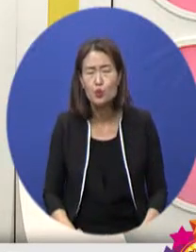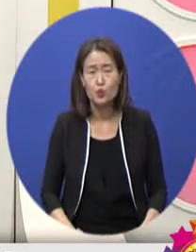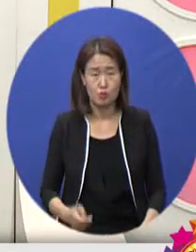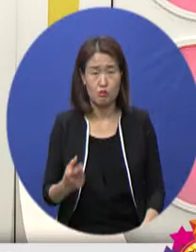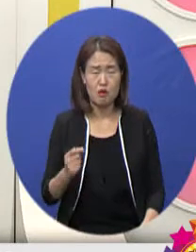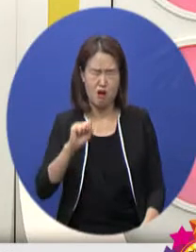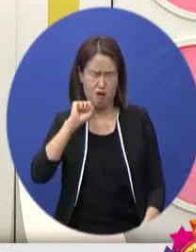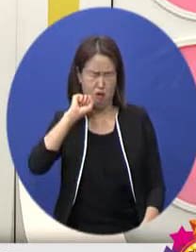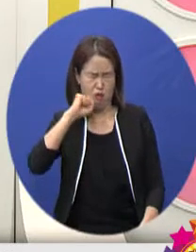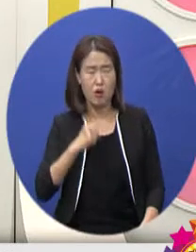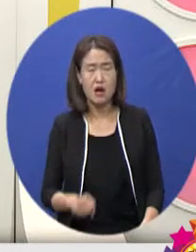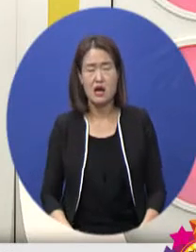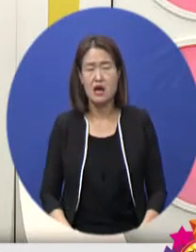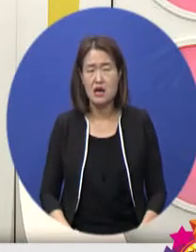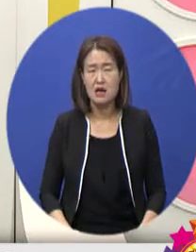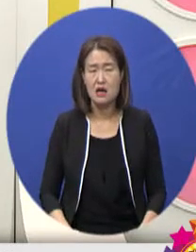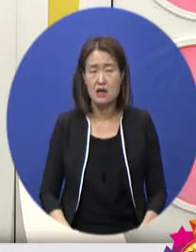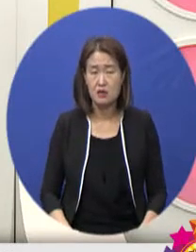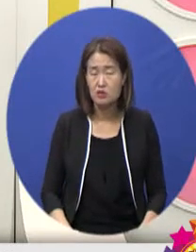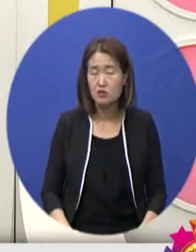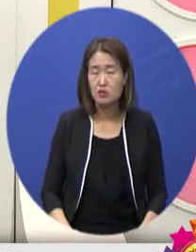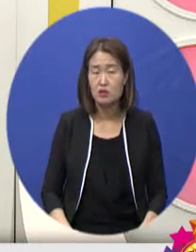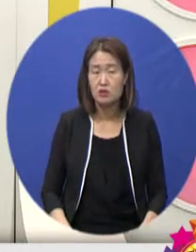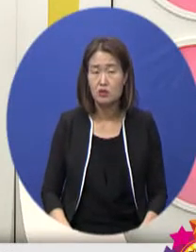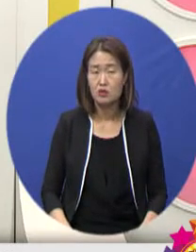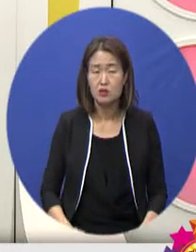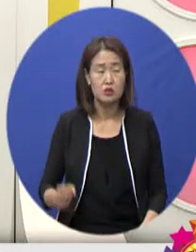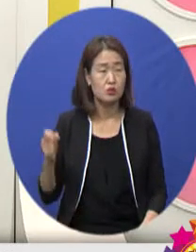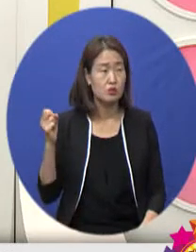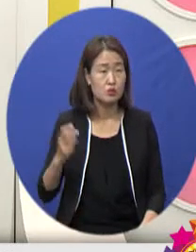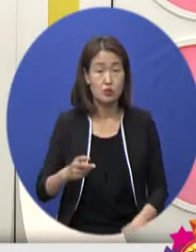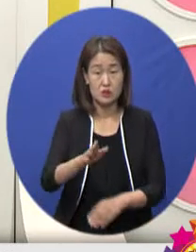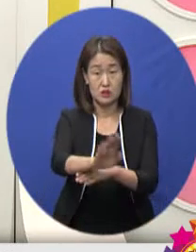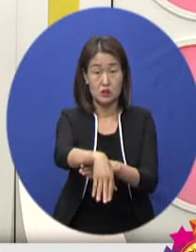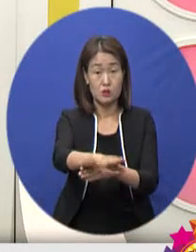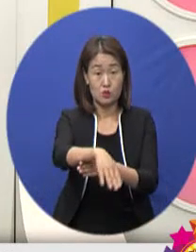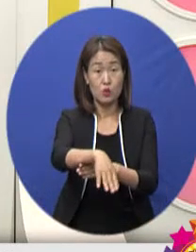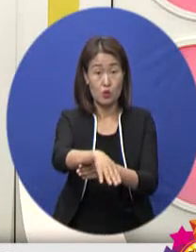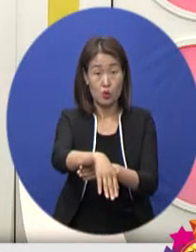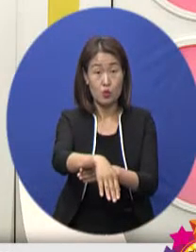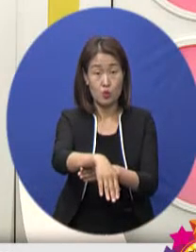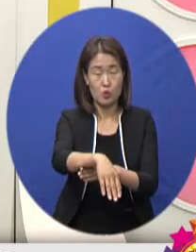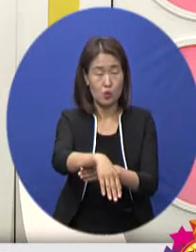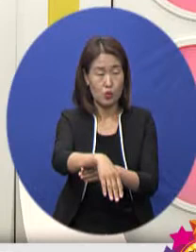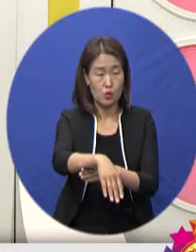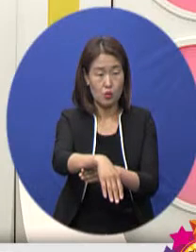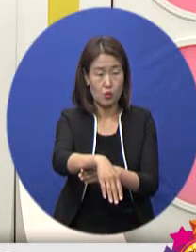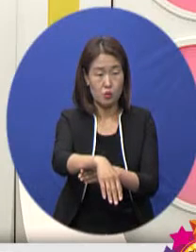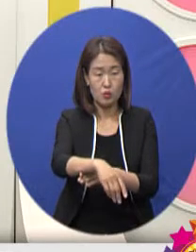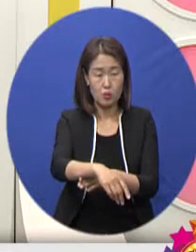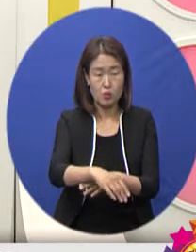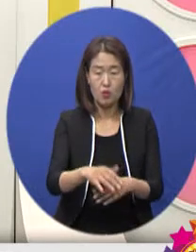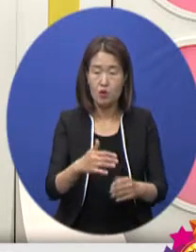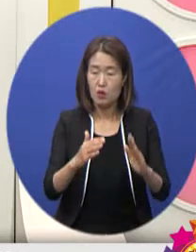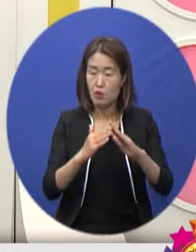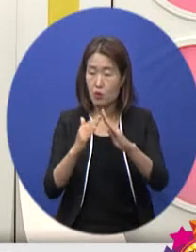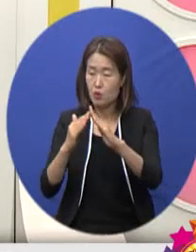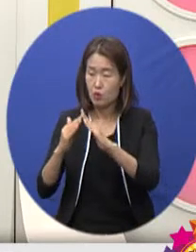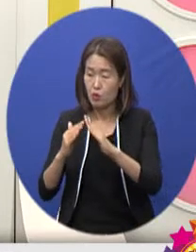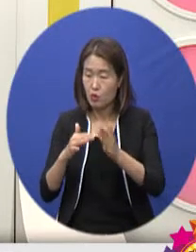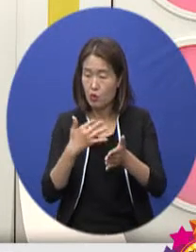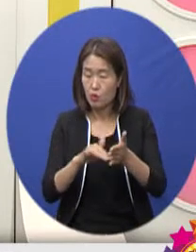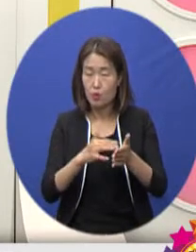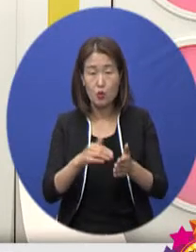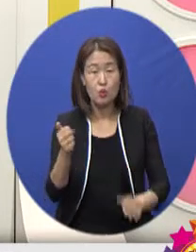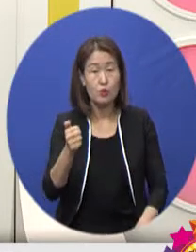그렇죠. 아주 어려웠지요. 네. 더군다나 시골에 그저 한 50호만 이렇게 사는 곳이었었거든요.